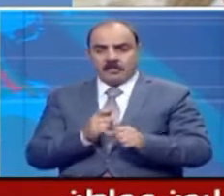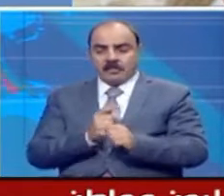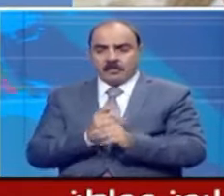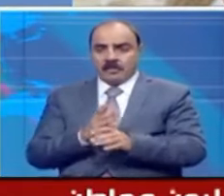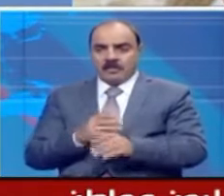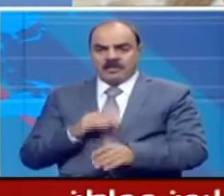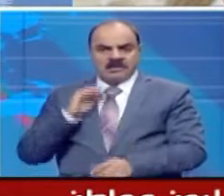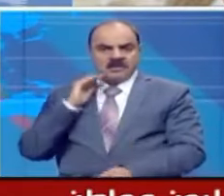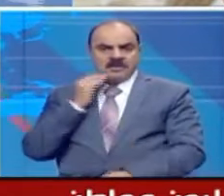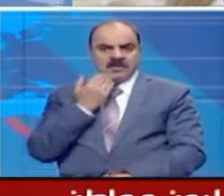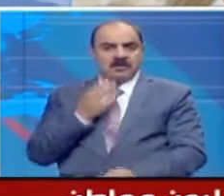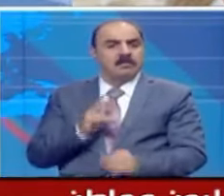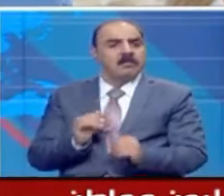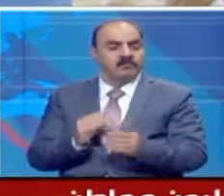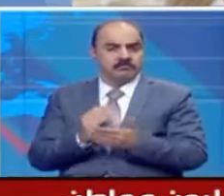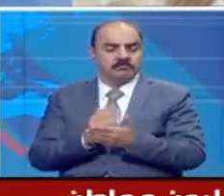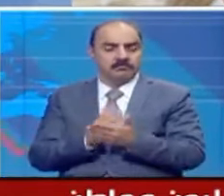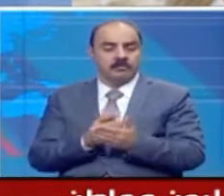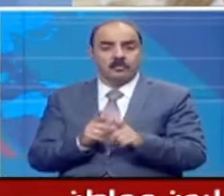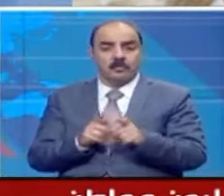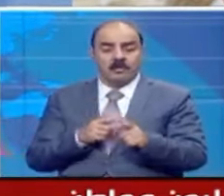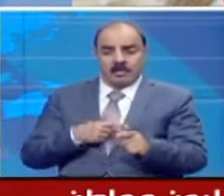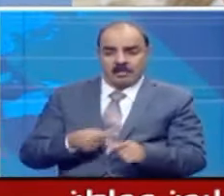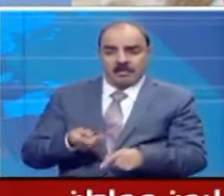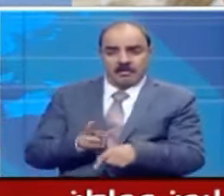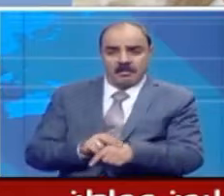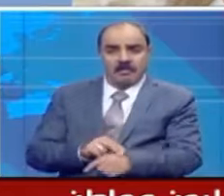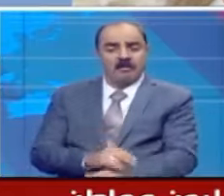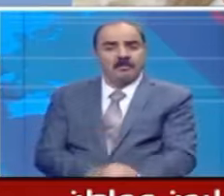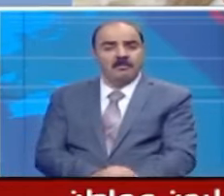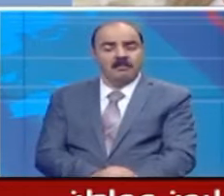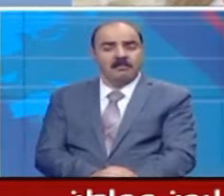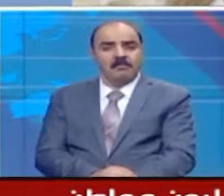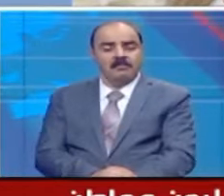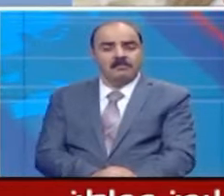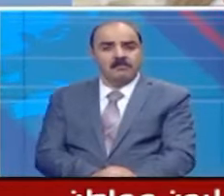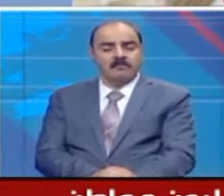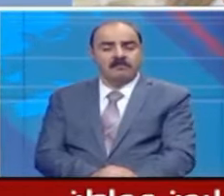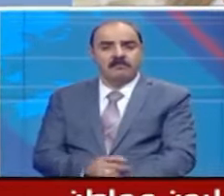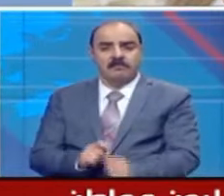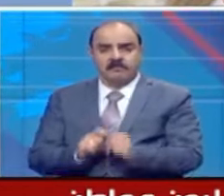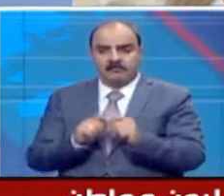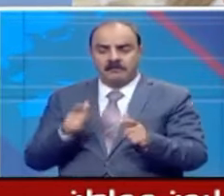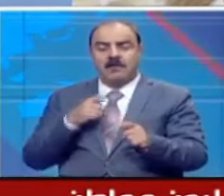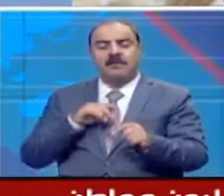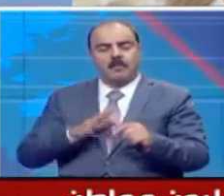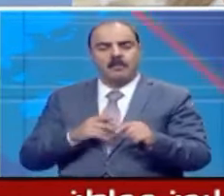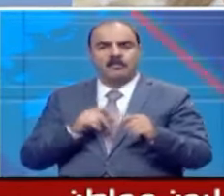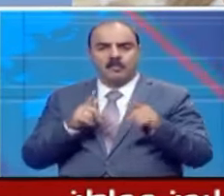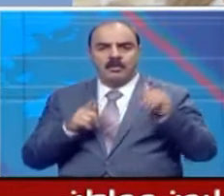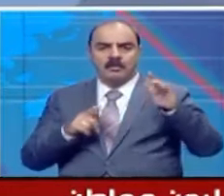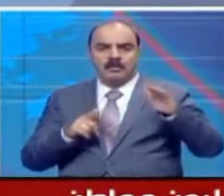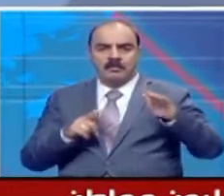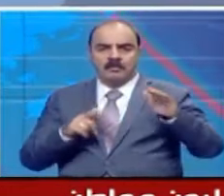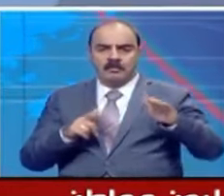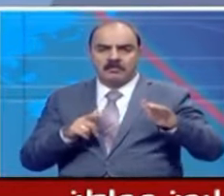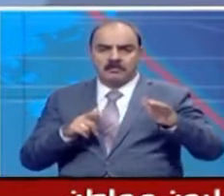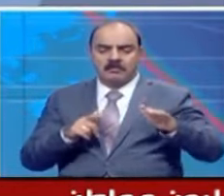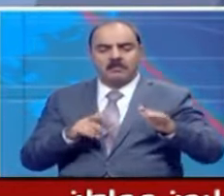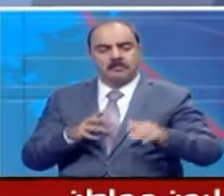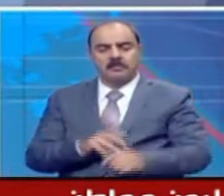وقوته. في تصوري أن الدولار خلال المرحلة المقبلة سوف يشهد مزيد من الاستقرار والالتزام بسعر